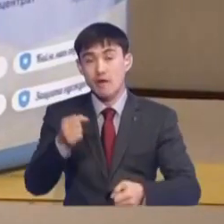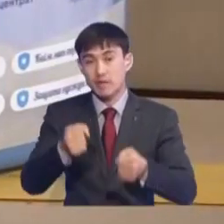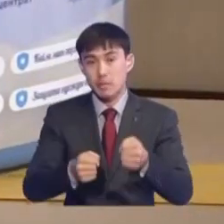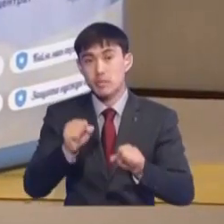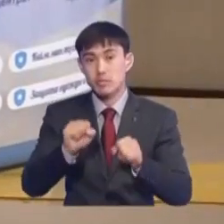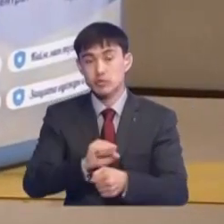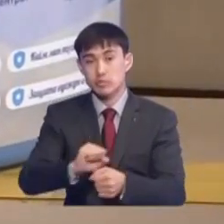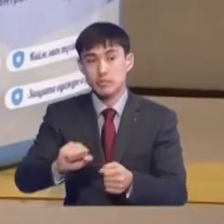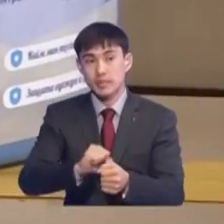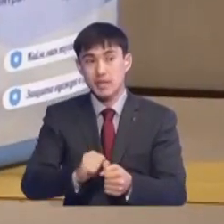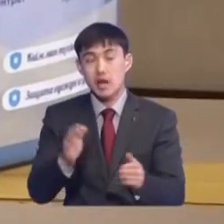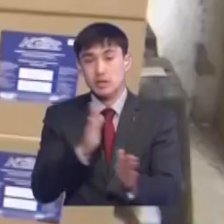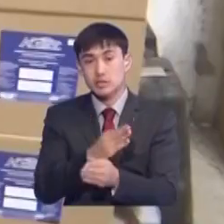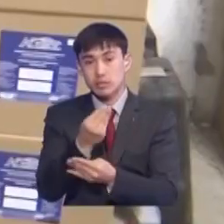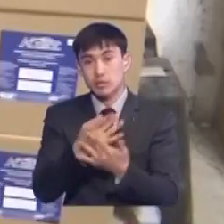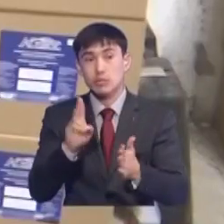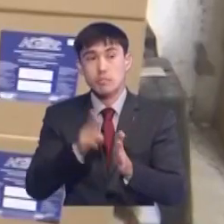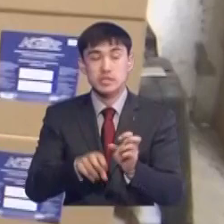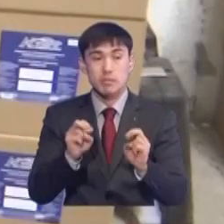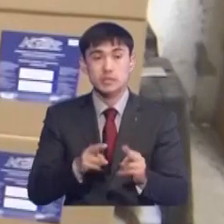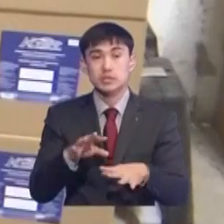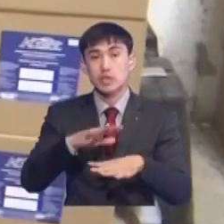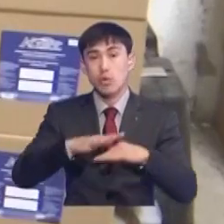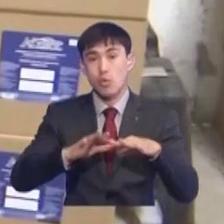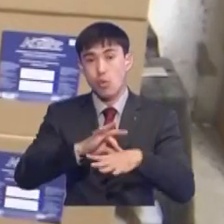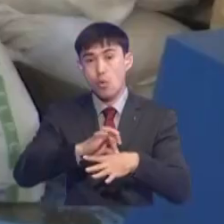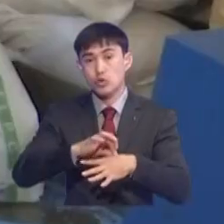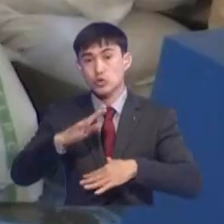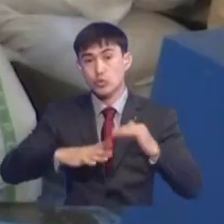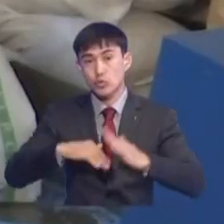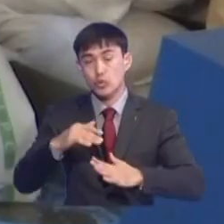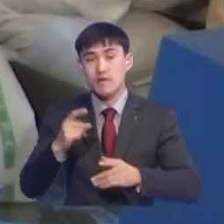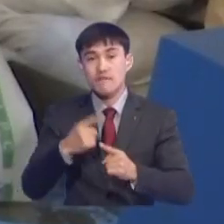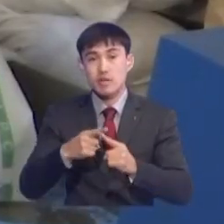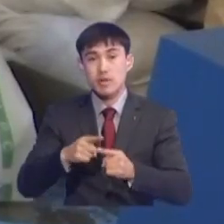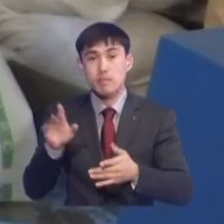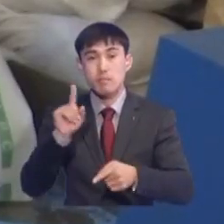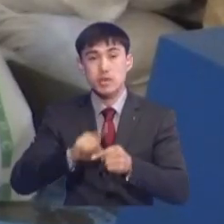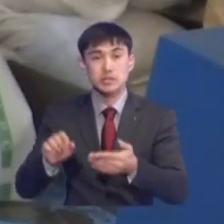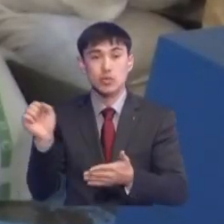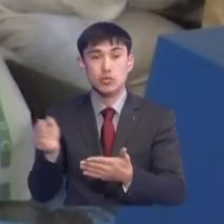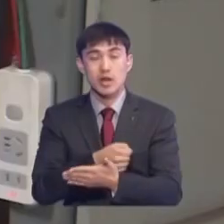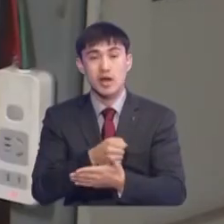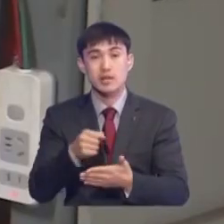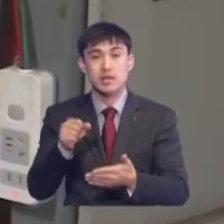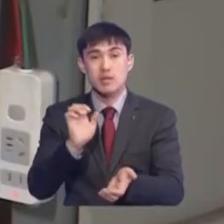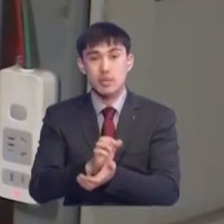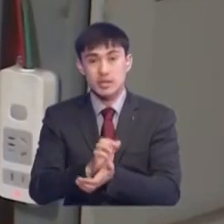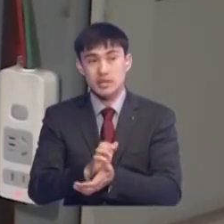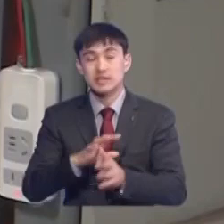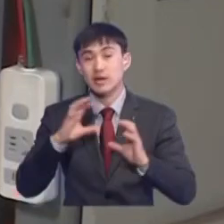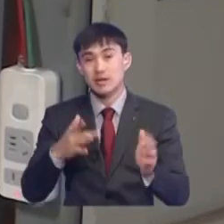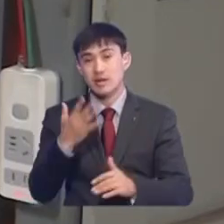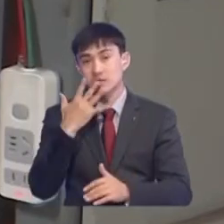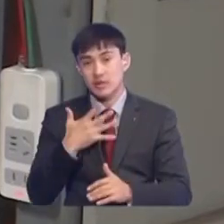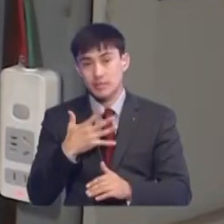ароматизированный экологичный продукт Безопасен для кожи рук бытовая химия быстро удаляет пятна сохраняя цвет стоит отметить что производят